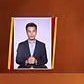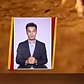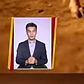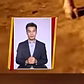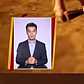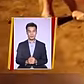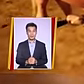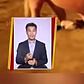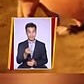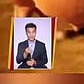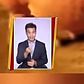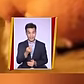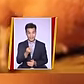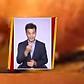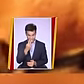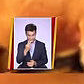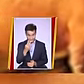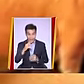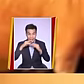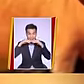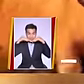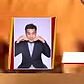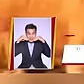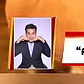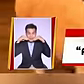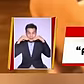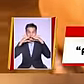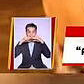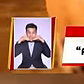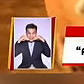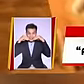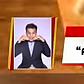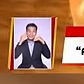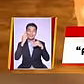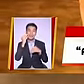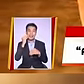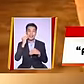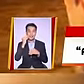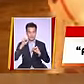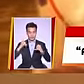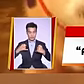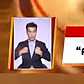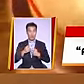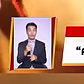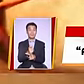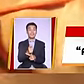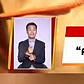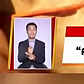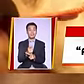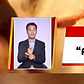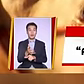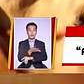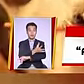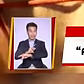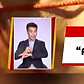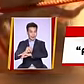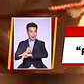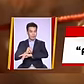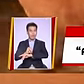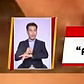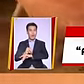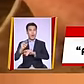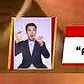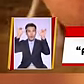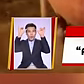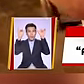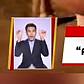นี่ไงคุณปุ้มไม่เคยเห็นก็เห็นแล้วนี่ไง เออน่ารักอ่ะ เจ้าของฟาร์มนะครับจากจังหวัดมหาสารคามได้นำควายแคระเข้าร่วมง